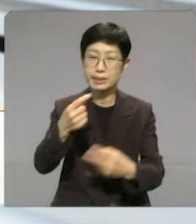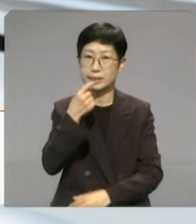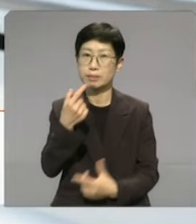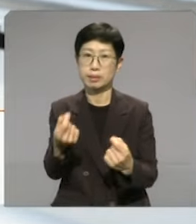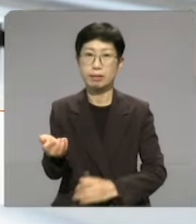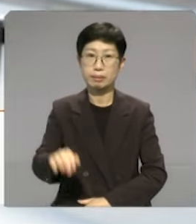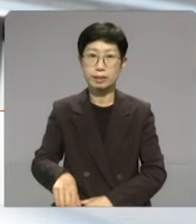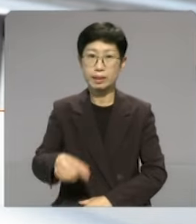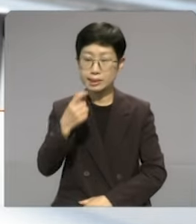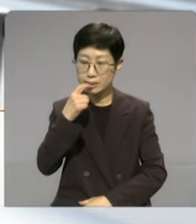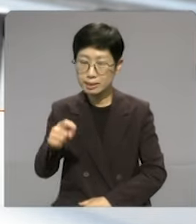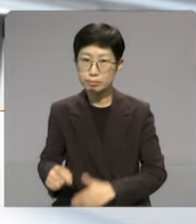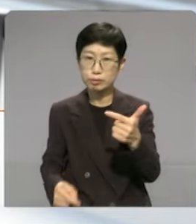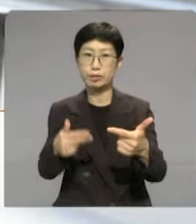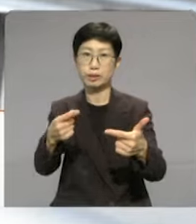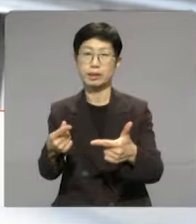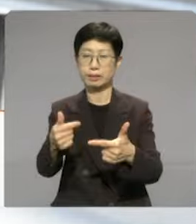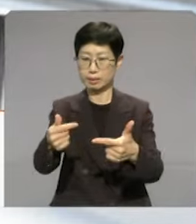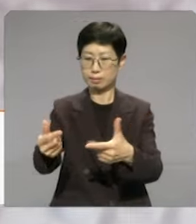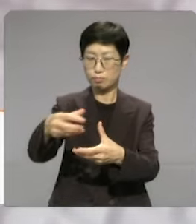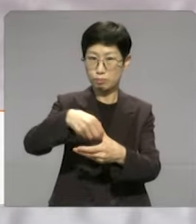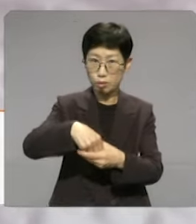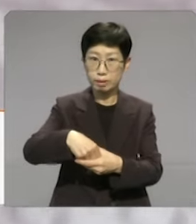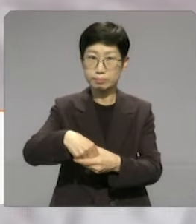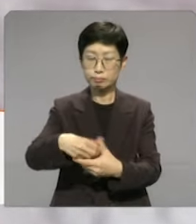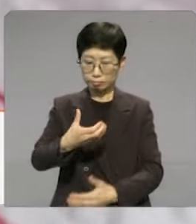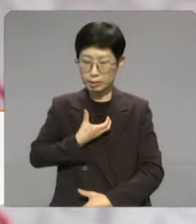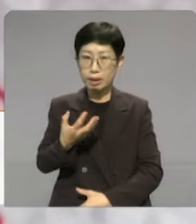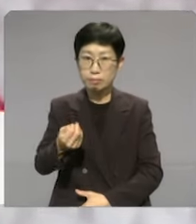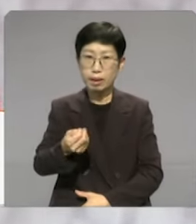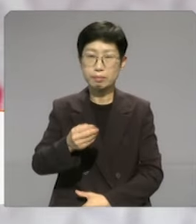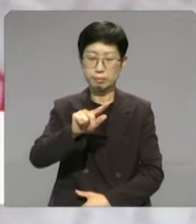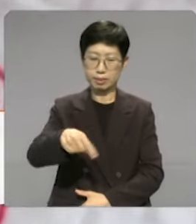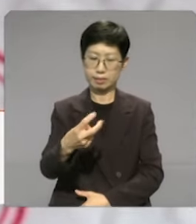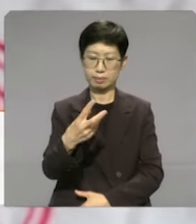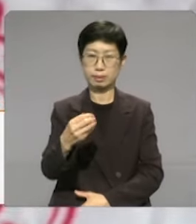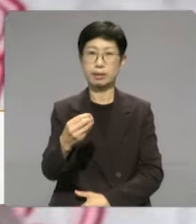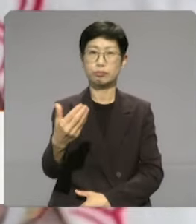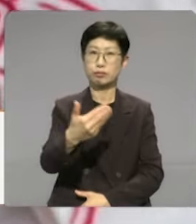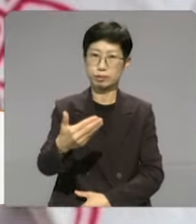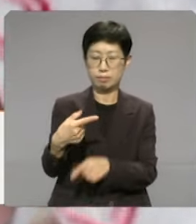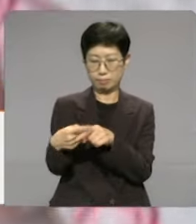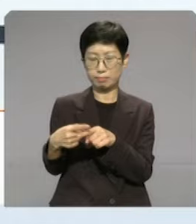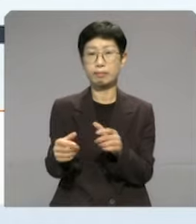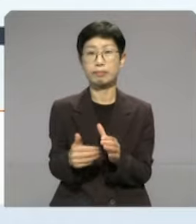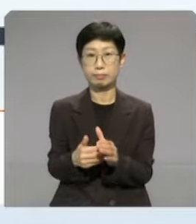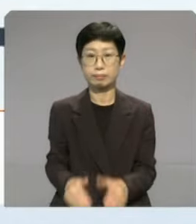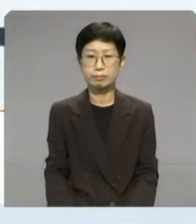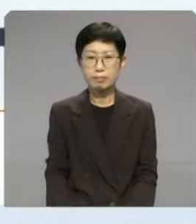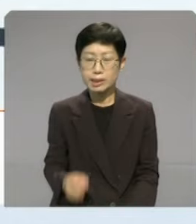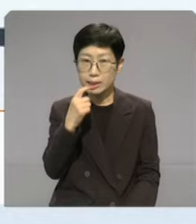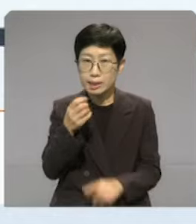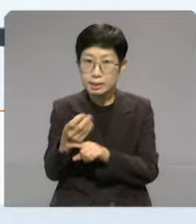6G이 포함된 이번 파리올림픽 금메달의 가격을 9900달러 122만 9,000원으로 분석했습니다 금값